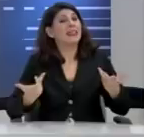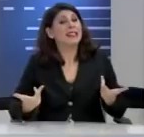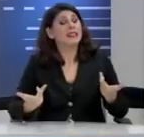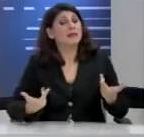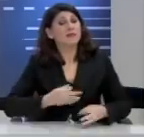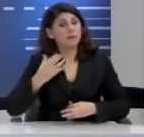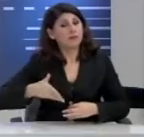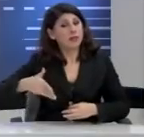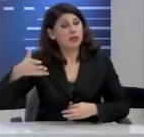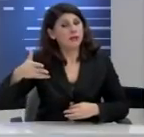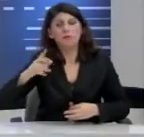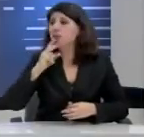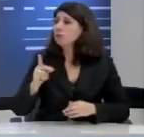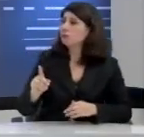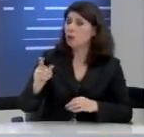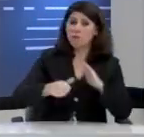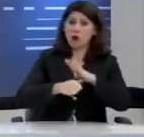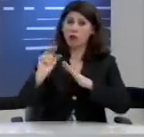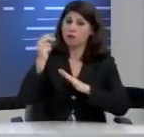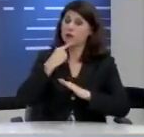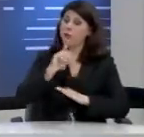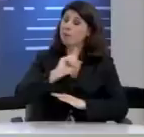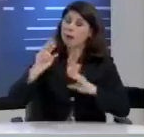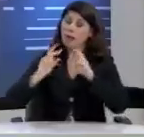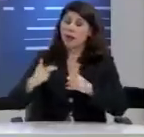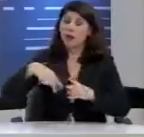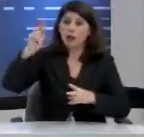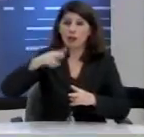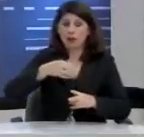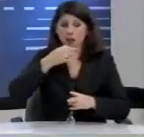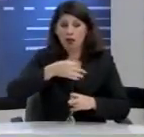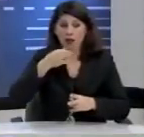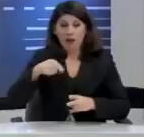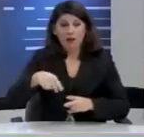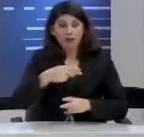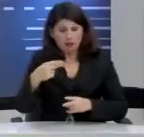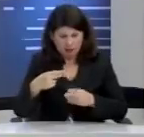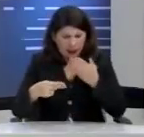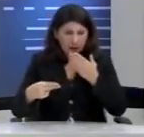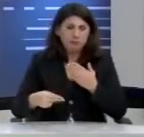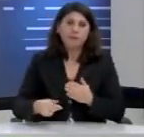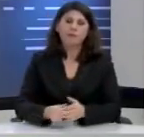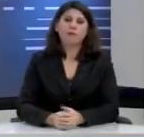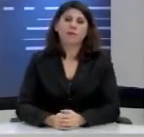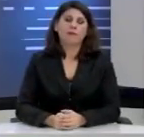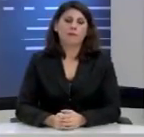Γιατί, κύριε Μην Μητσοτάκη. Απαντάτε, σας παρακαλώ. Δύο μέρες μιλάγαμε για αυτά τα θέματα. Γιατί εντάξει. Δεν περίμενα, είναι πολύ απλό